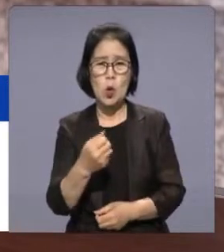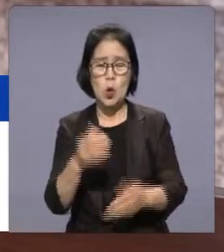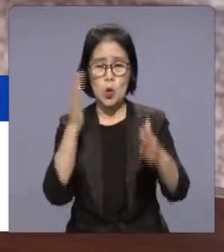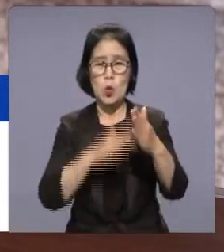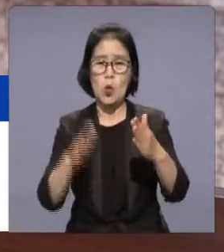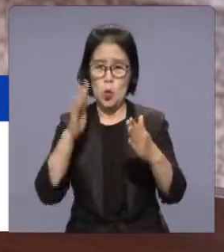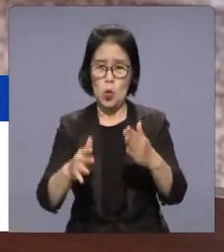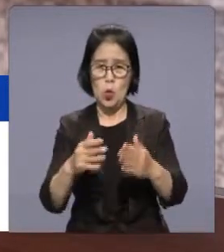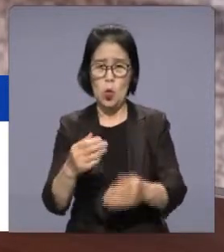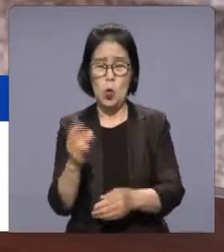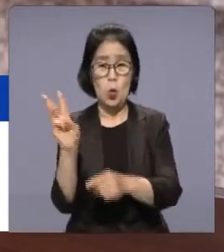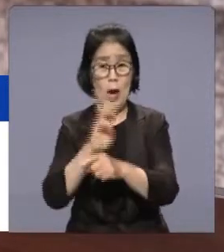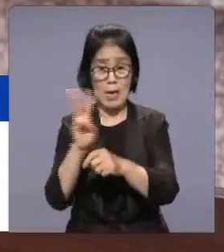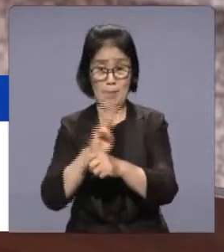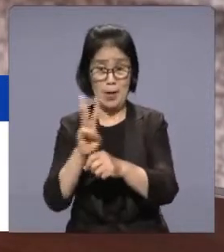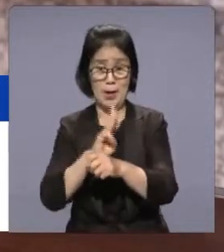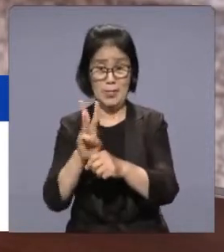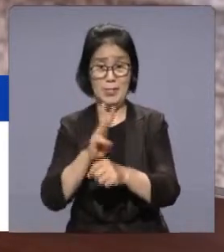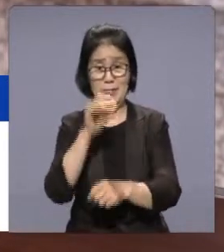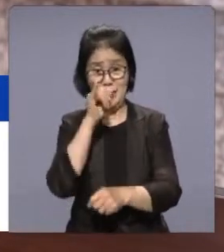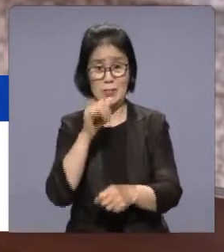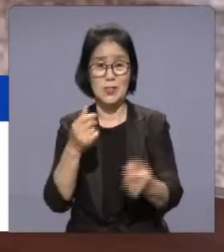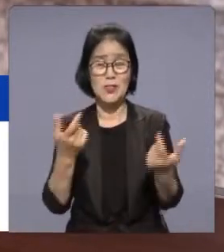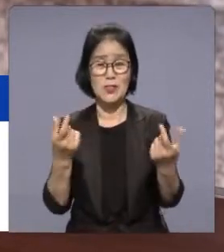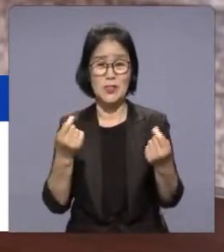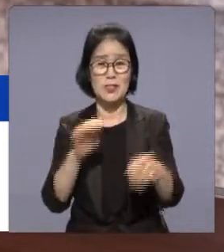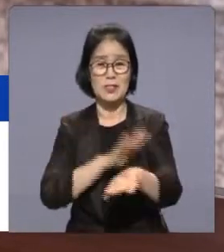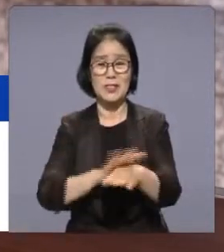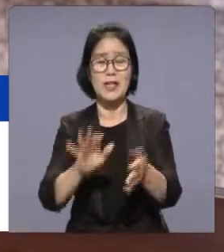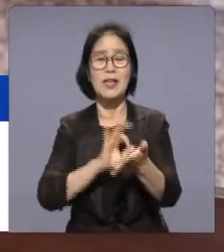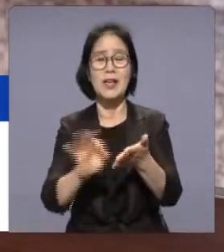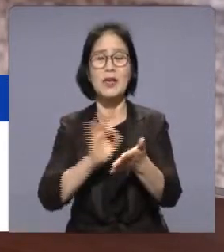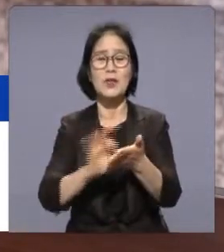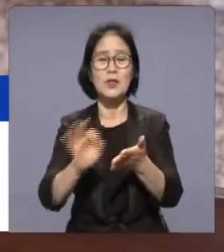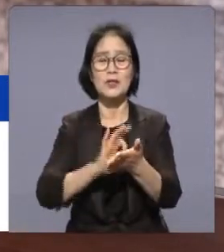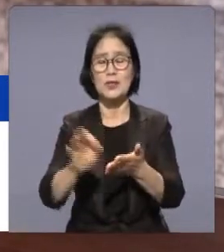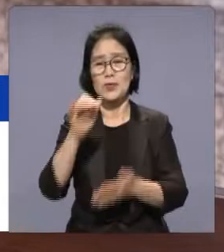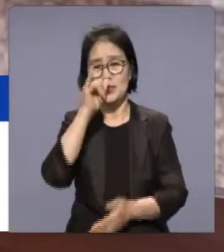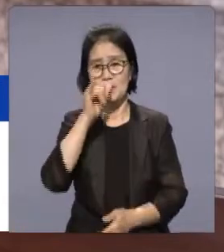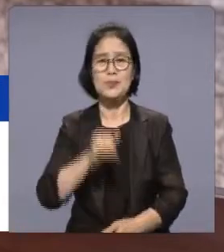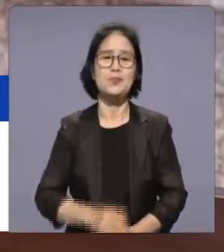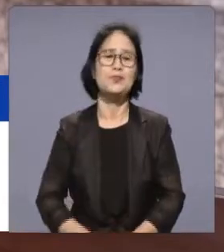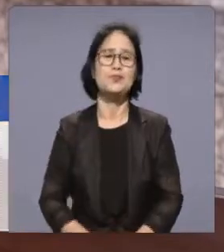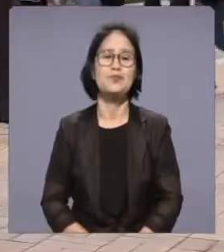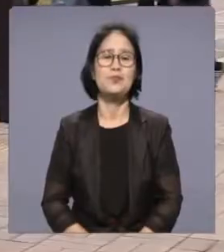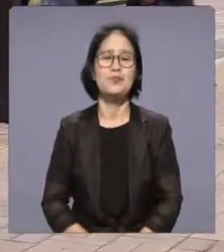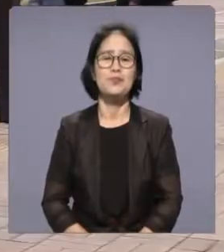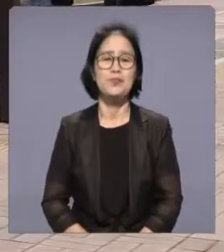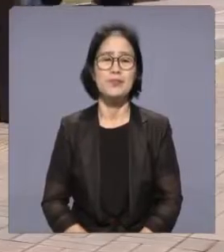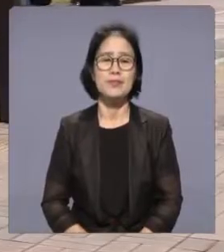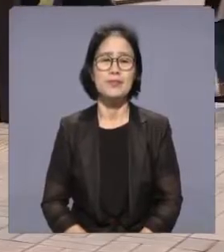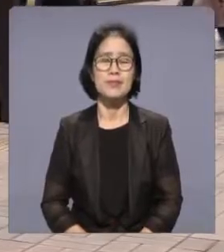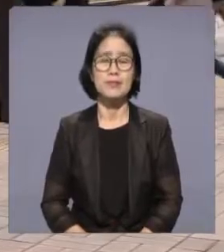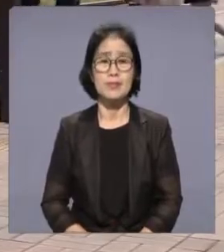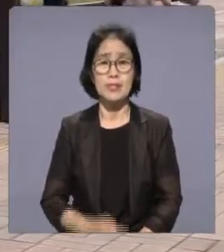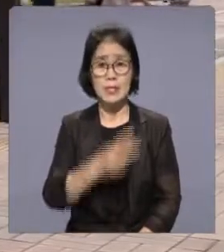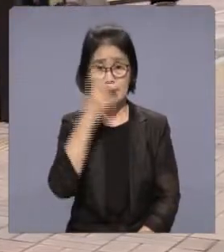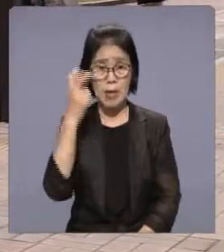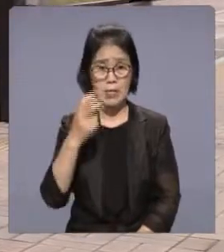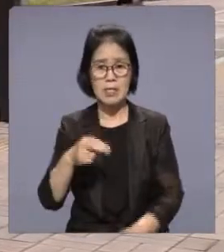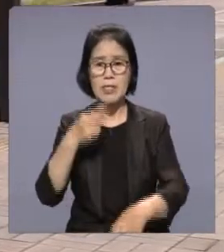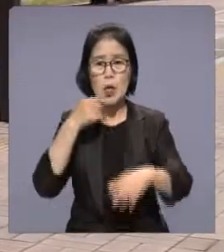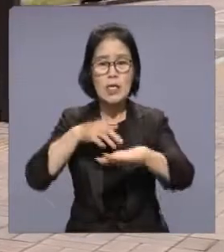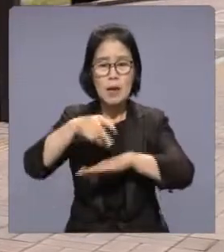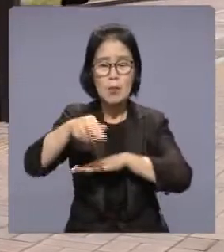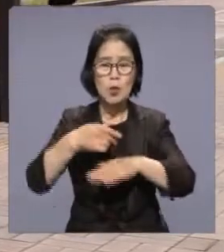무선 와이파이, 공공 와이파이가 있어서 그것도 잘 애용하고 있습니다. 스마트 횡단보도는